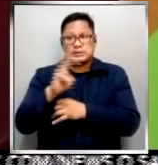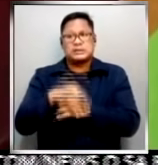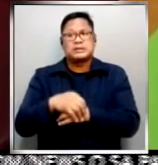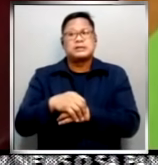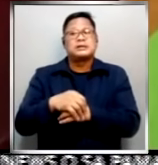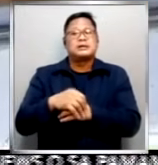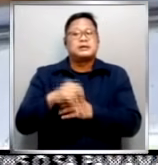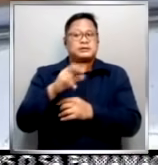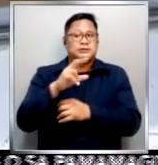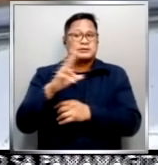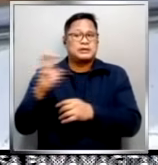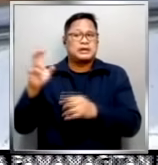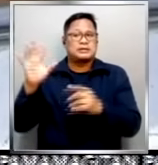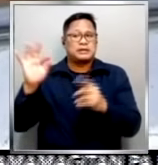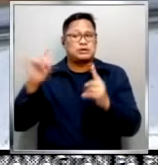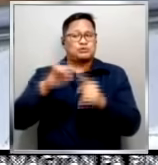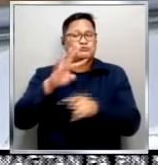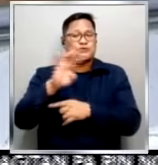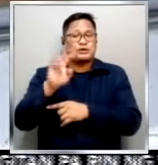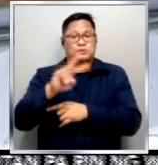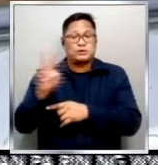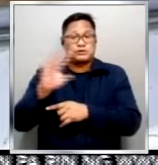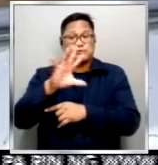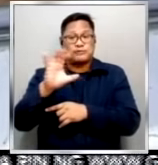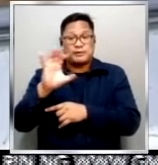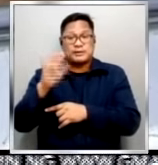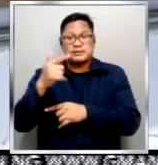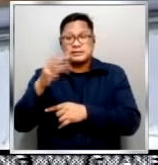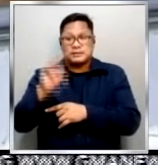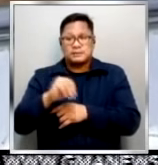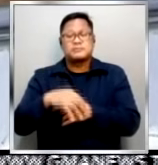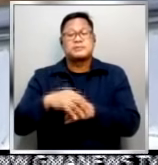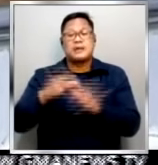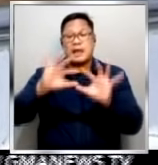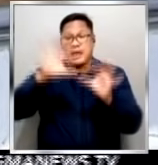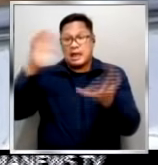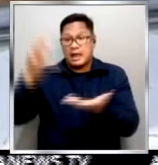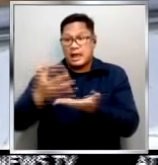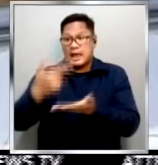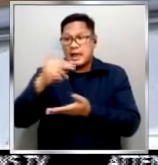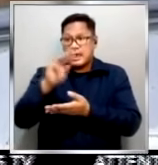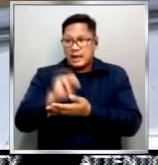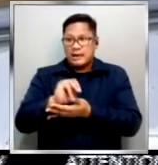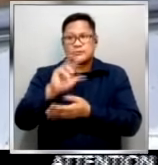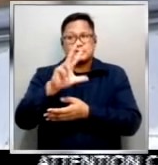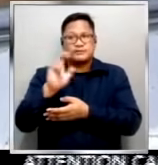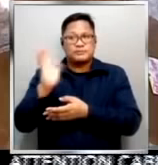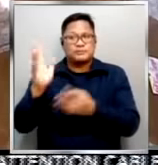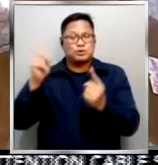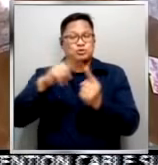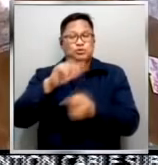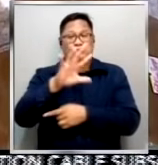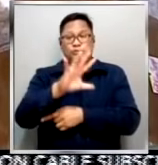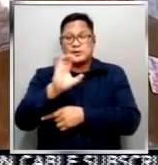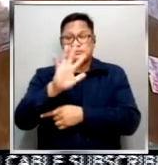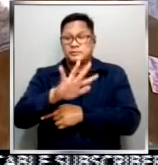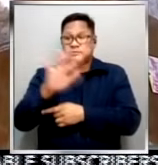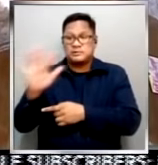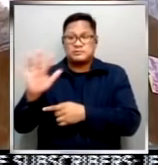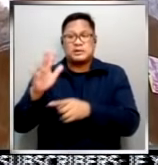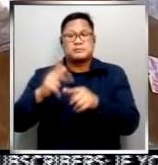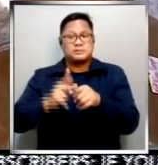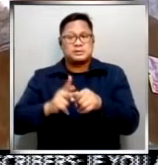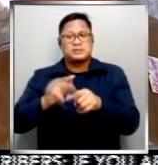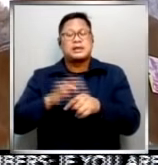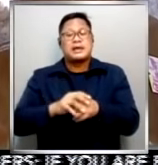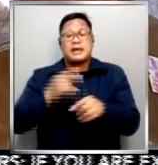500 grams. Ang hamon, 350 pesos to 555 pesos ang kilo. May pear-shaped